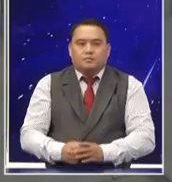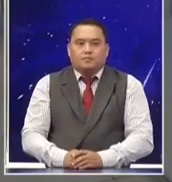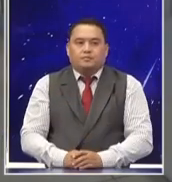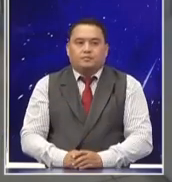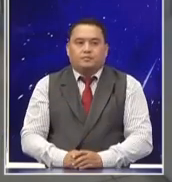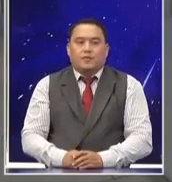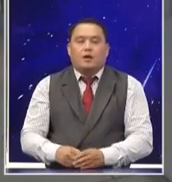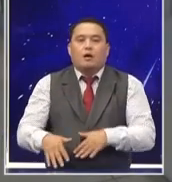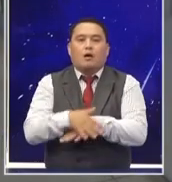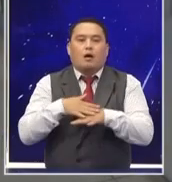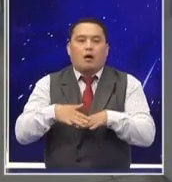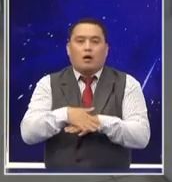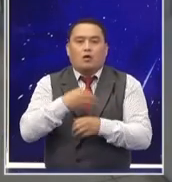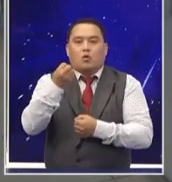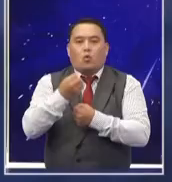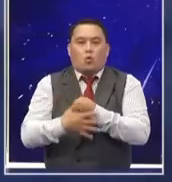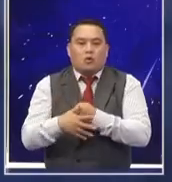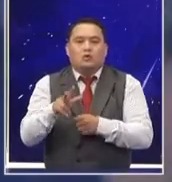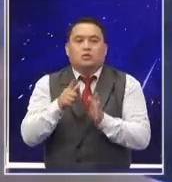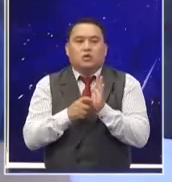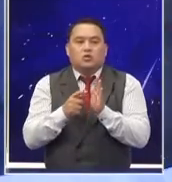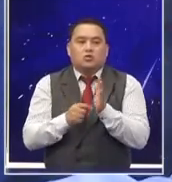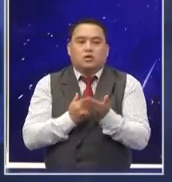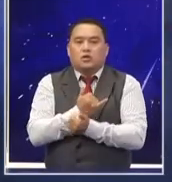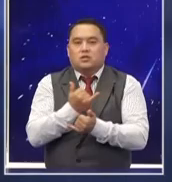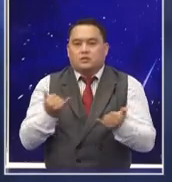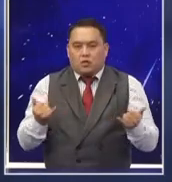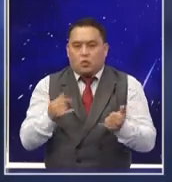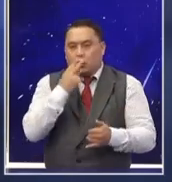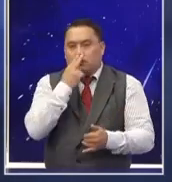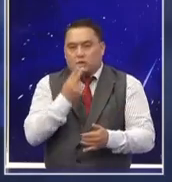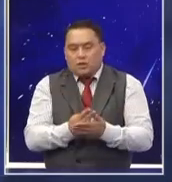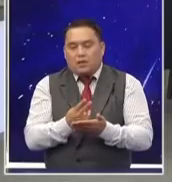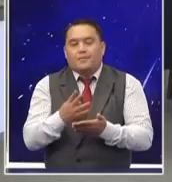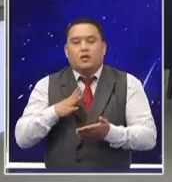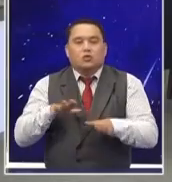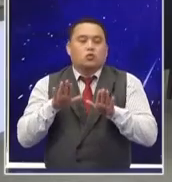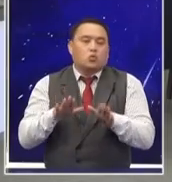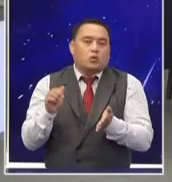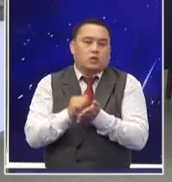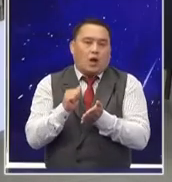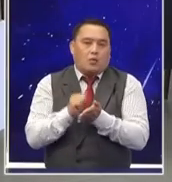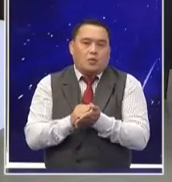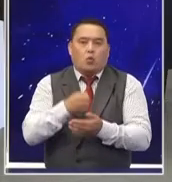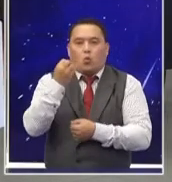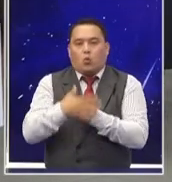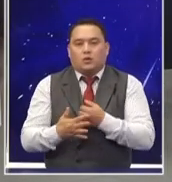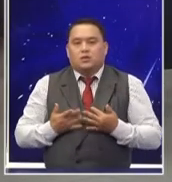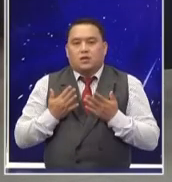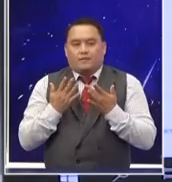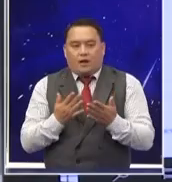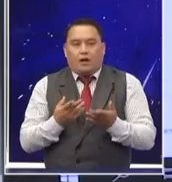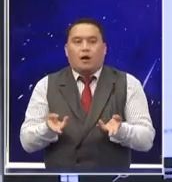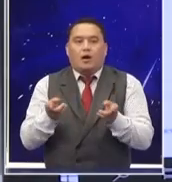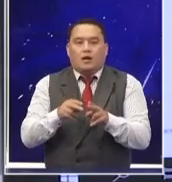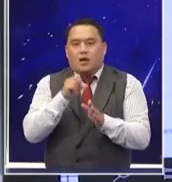Жалпы халқа қызмет көрсету орталығында 700-ден аса қызмет көрсетіледі. Олардың тек 106 түрдегі құжаты орталыққа келуді талап етеді.